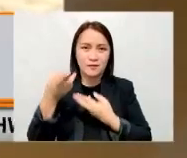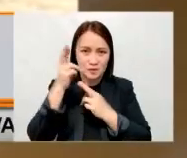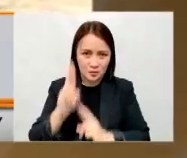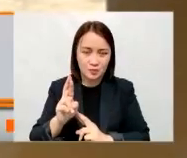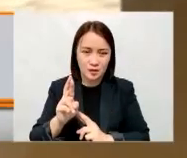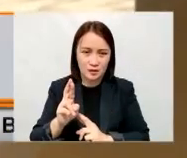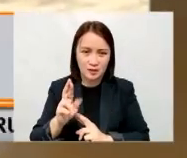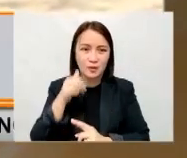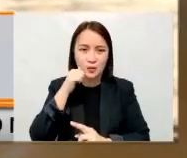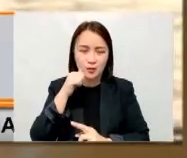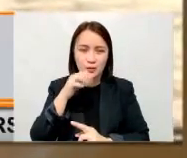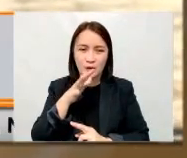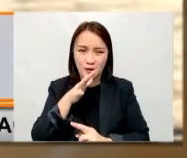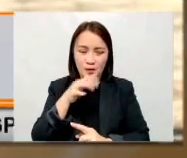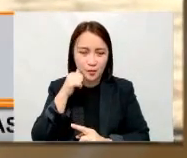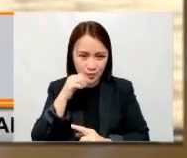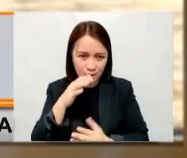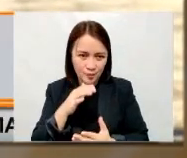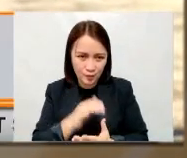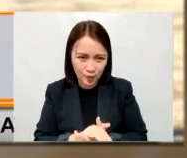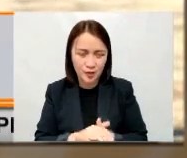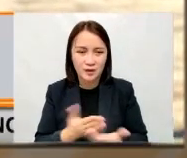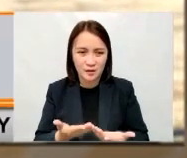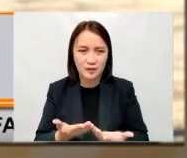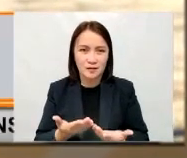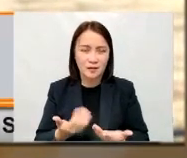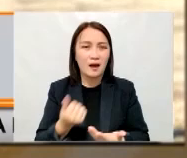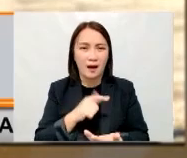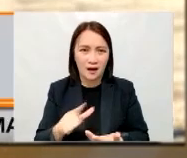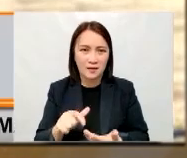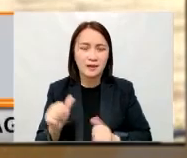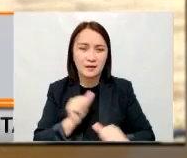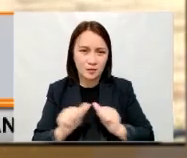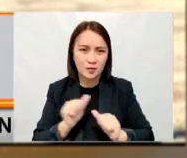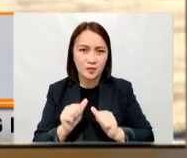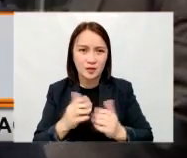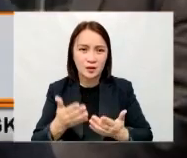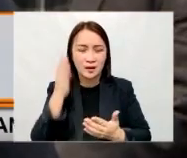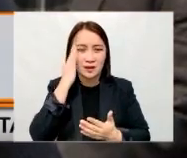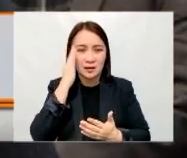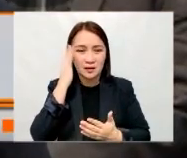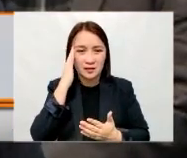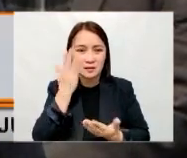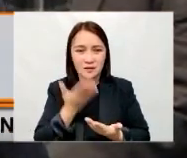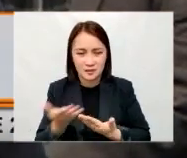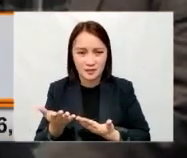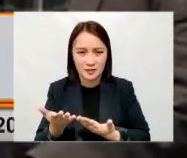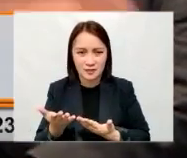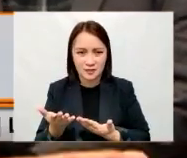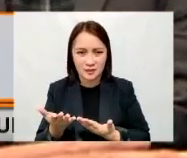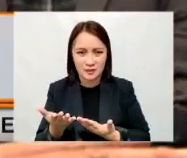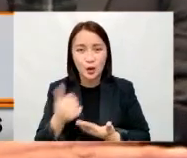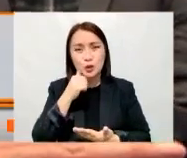child. Dagdag pa ni Lee, sa lahat daw ng galaw niya ay una niyang iniisip ang kanyang anak. But I want to say something